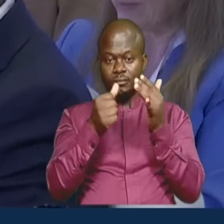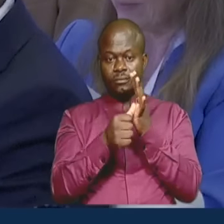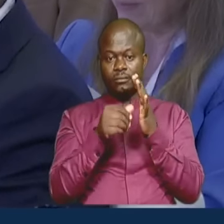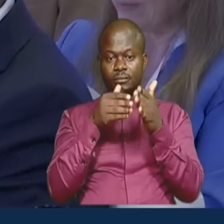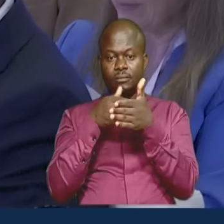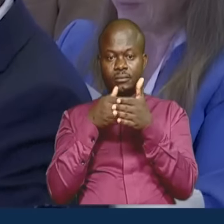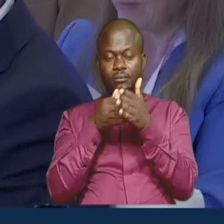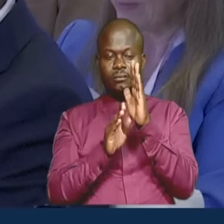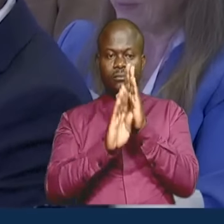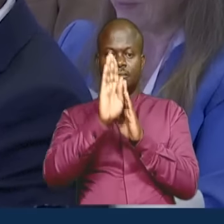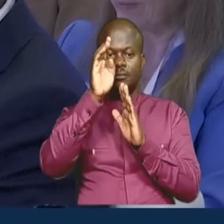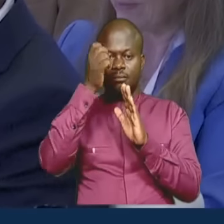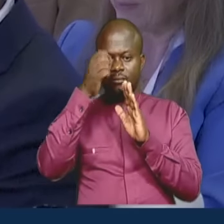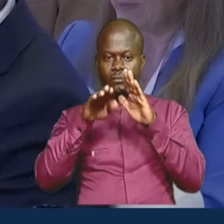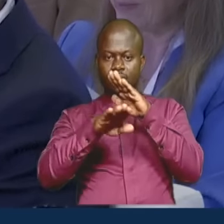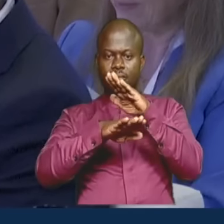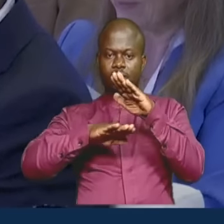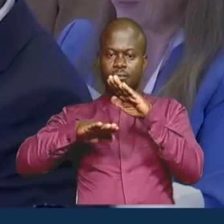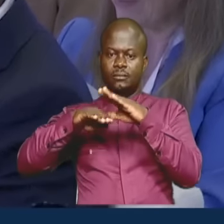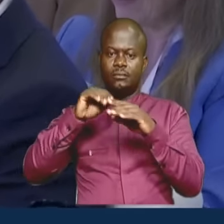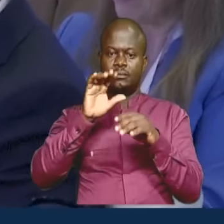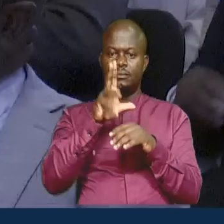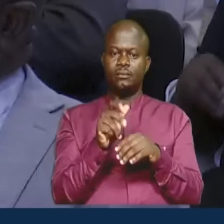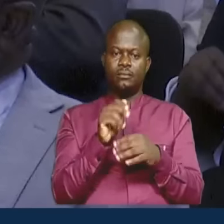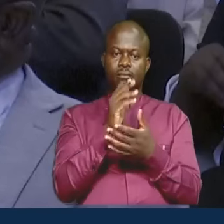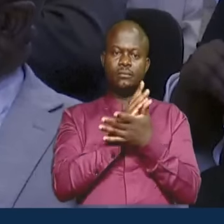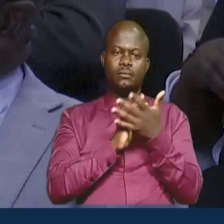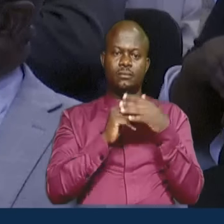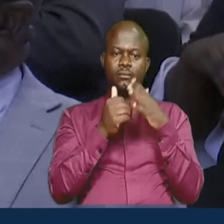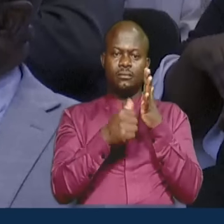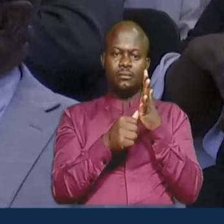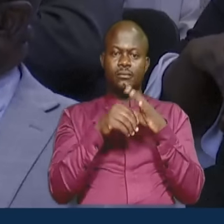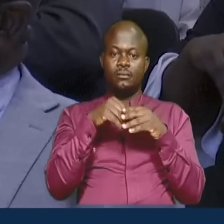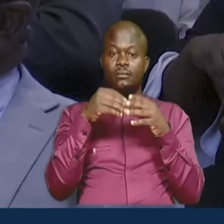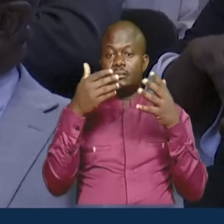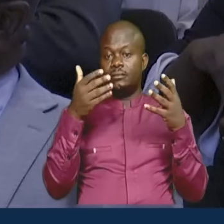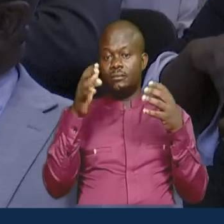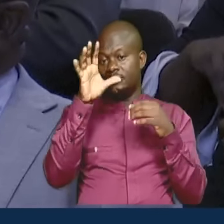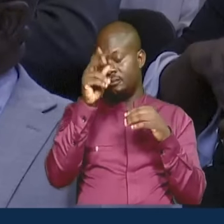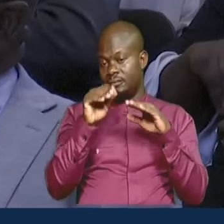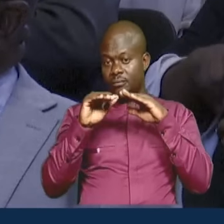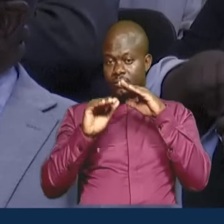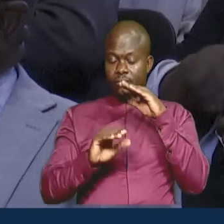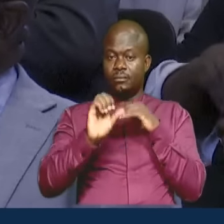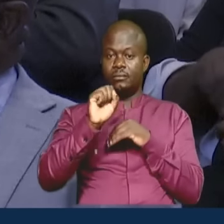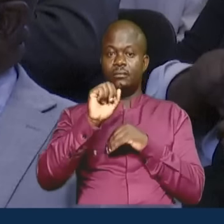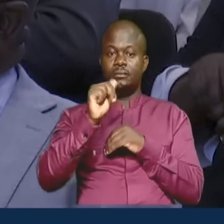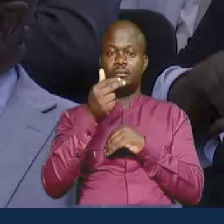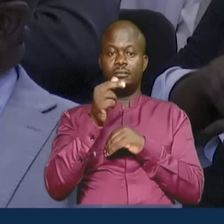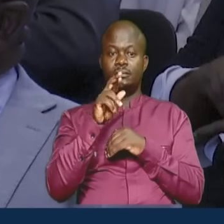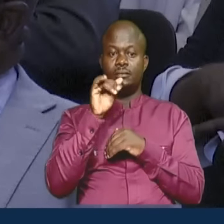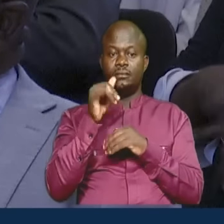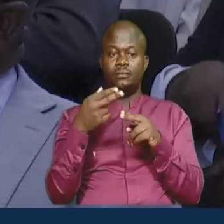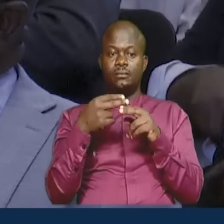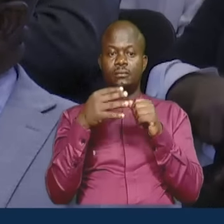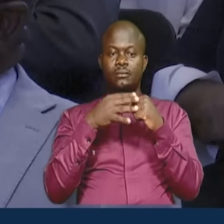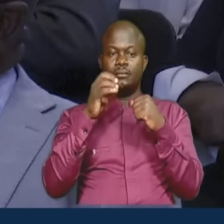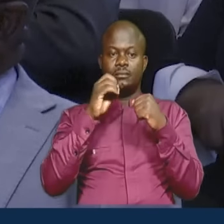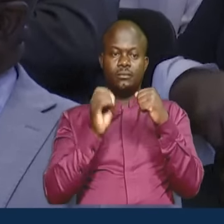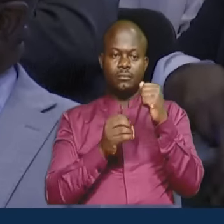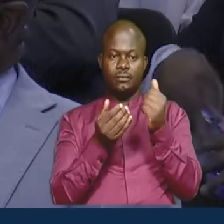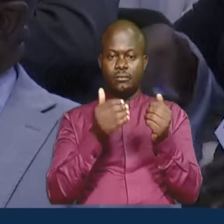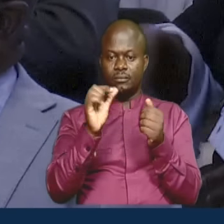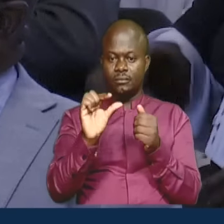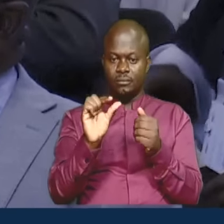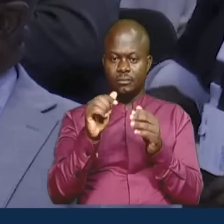iterambere ry'uburezi bw'ibanze ku mugabane. Bimwe muri ibi bibazo harimo ko muri Afurika yo munsi y'ubutayu bwa Sahara 90% by'abana bato